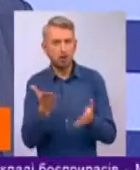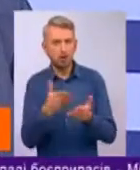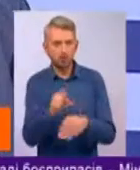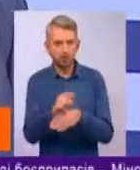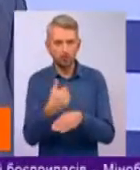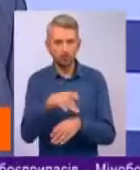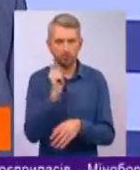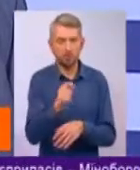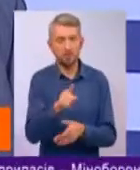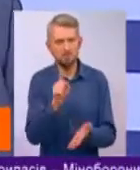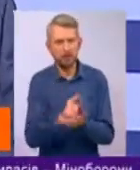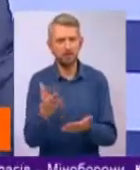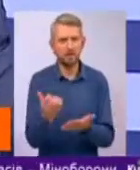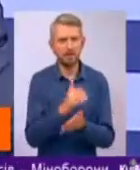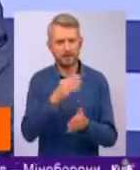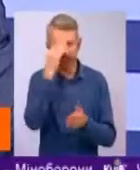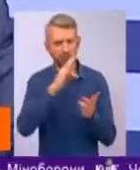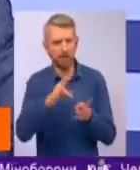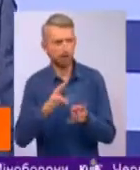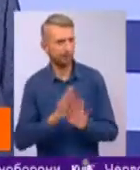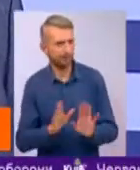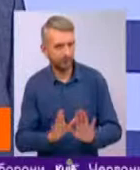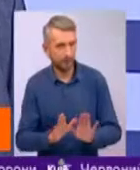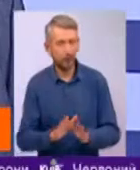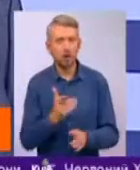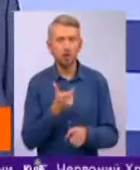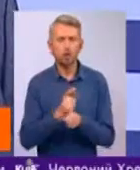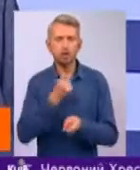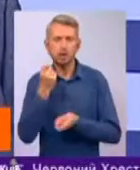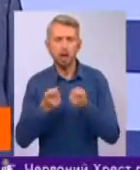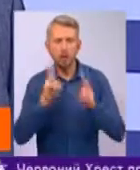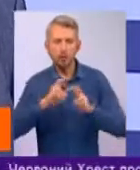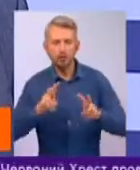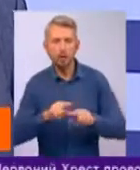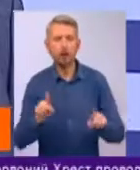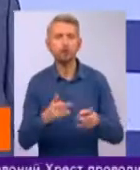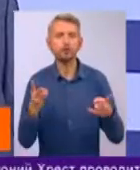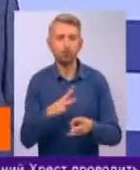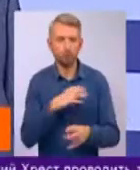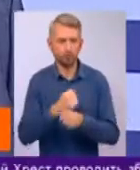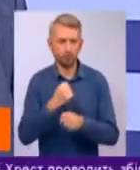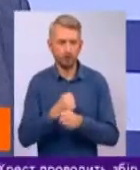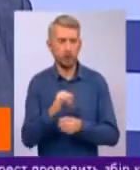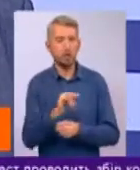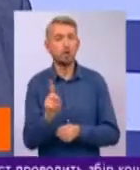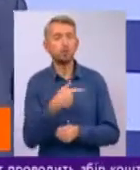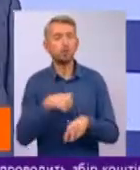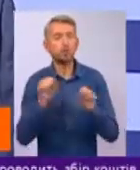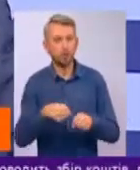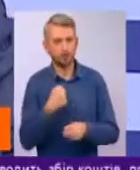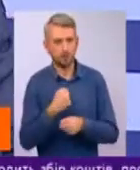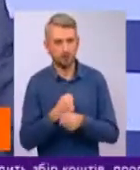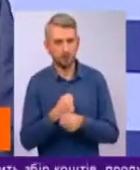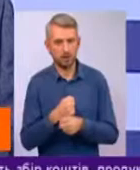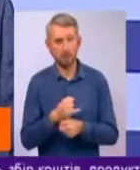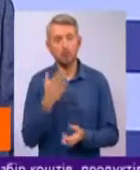поставили. Ви маєте отут знайти тільки диверсію. От дуже ретельно розібратись, а що ж треба було зробити, і що ми можемо зробити. І